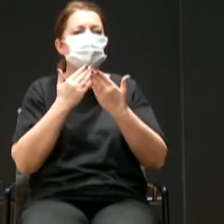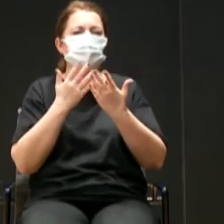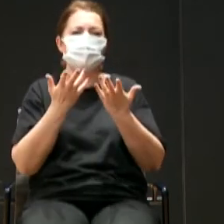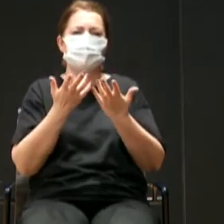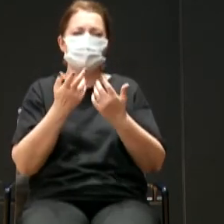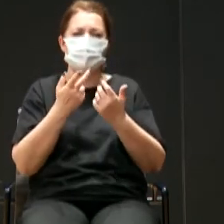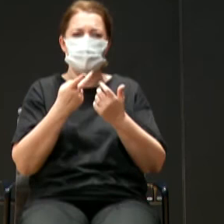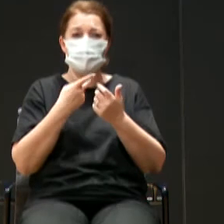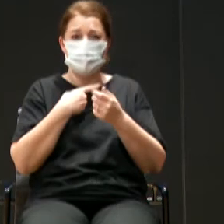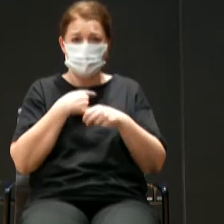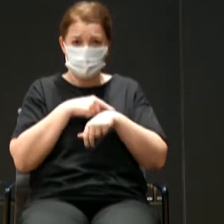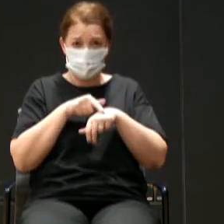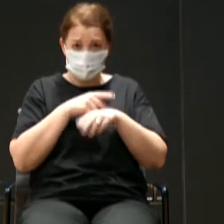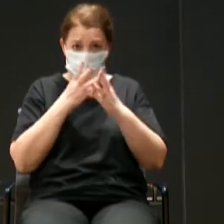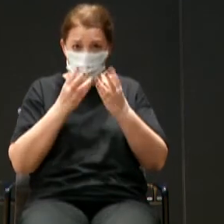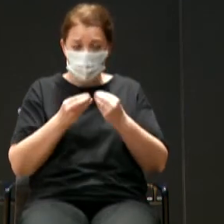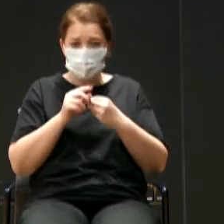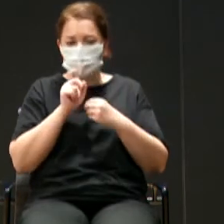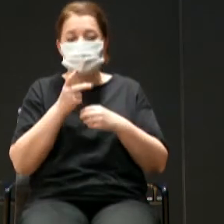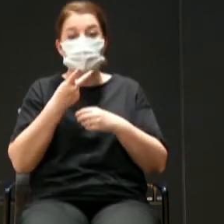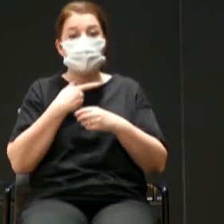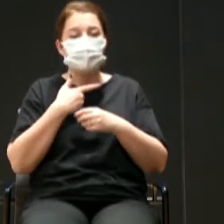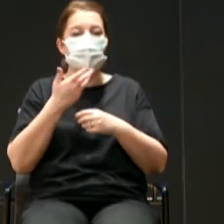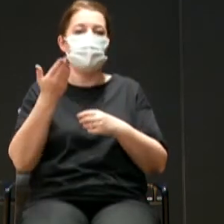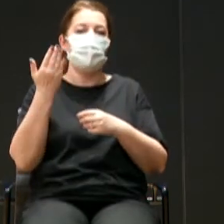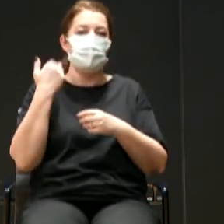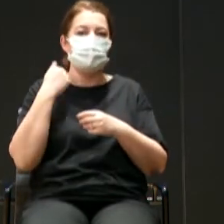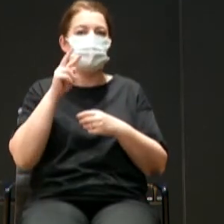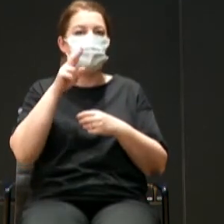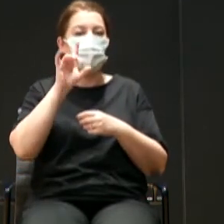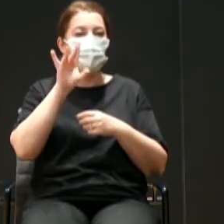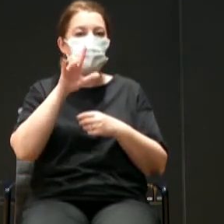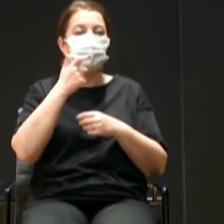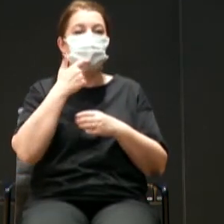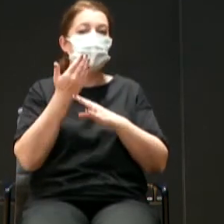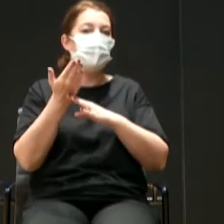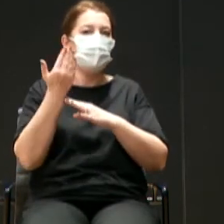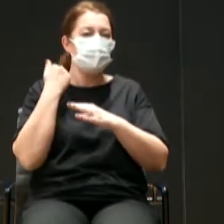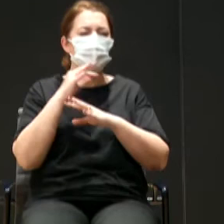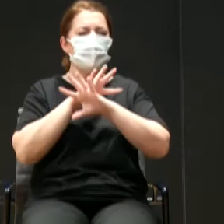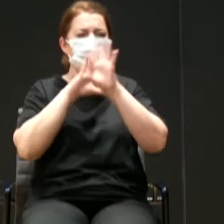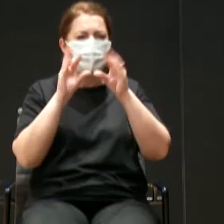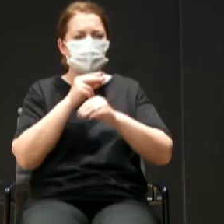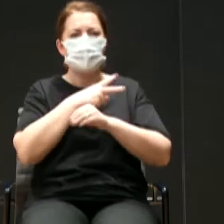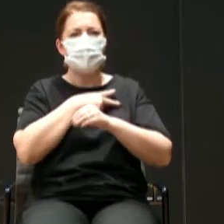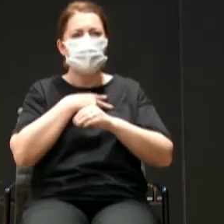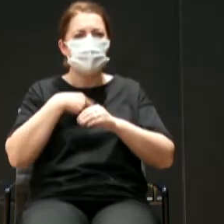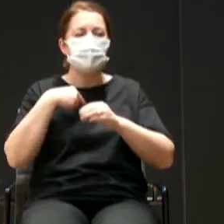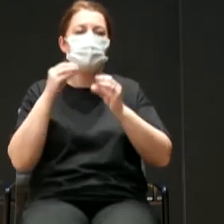bizim zamanımızda olmuş. Bizden önceki, 2014'ten önceki bütün belediyeler